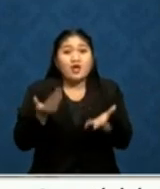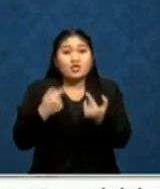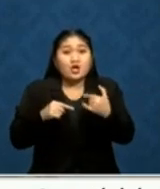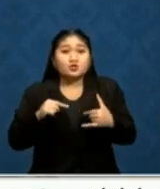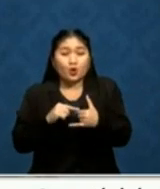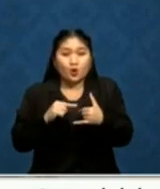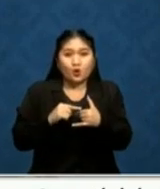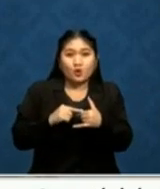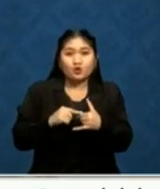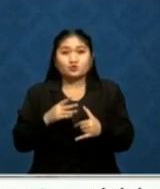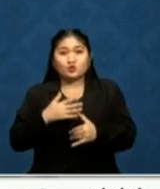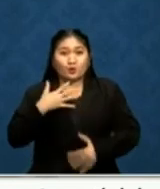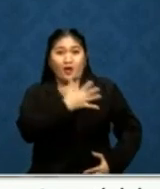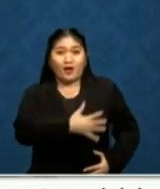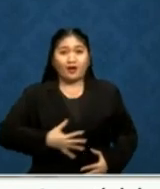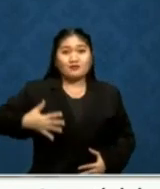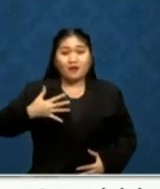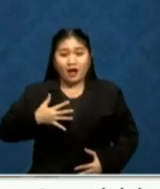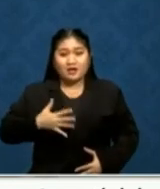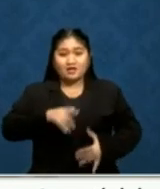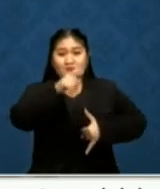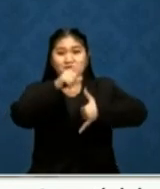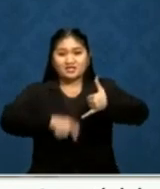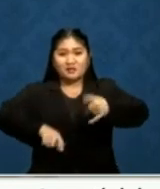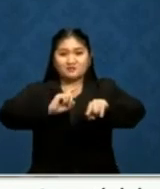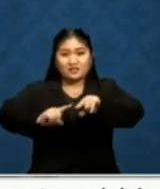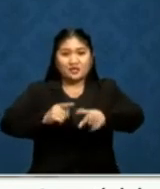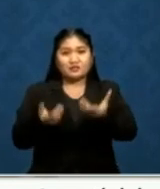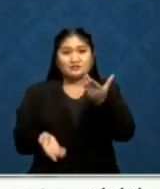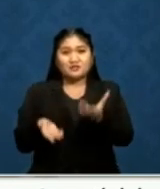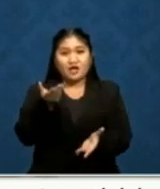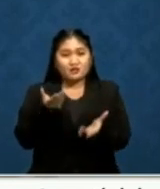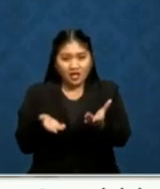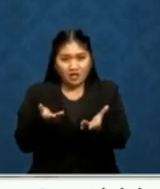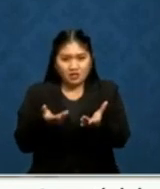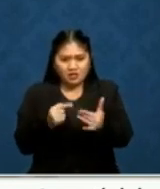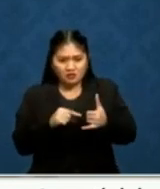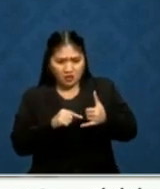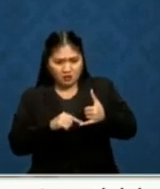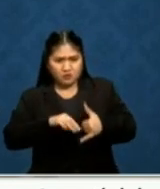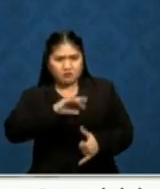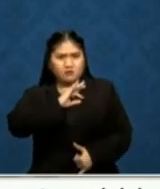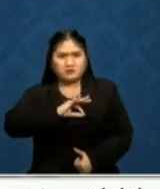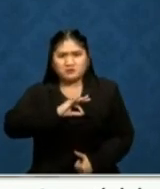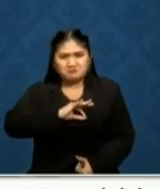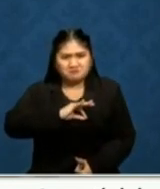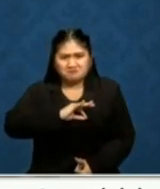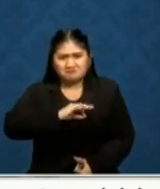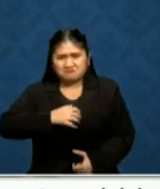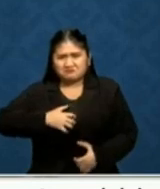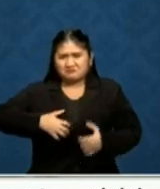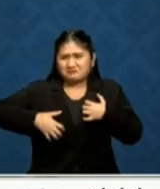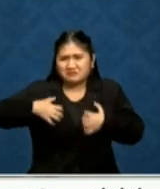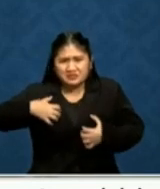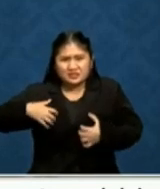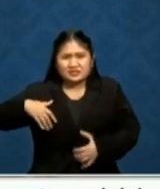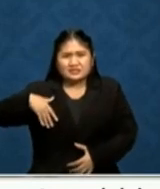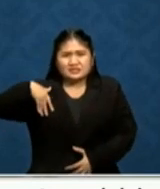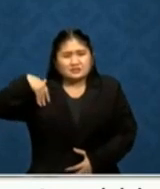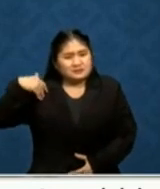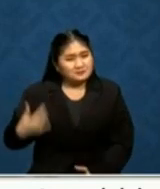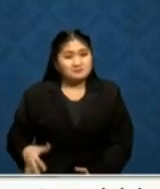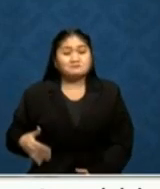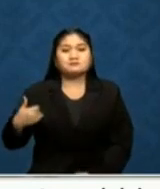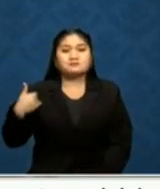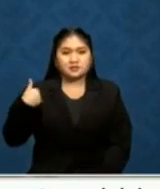ของการกระทําทางกายหรือพฤติกรรมใดๆก็ตามที่ทําให้อีกฝ่ายเนี่ยเขาเกิดความรู้สึกอึดอัดใจหรือไม่สบ